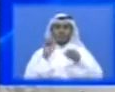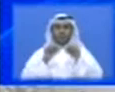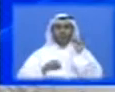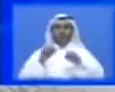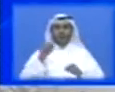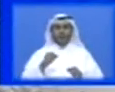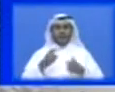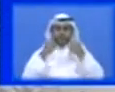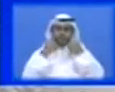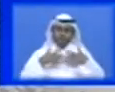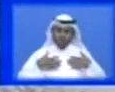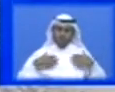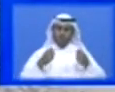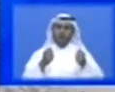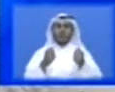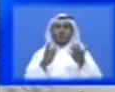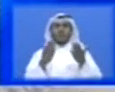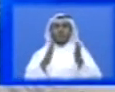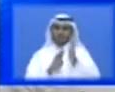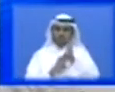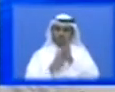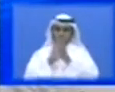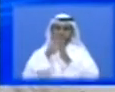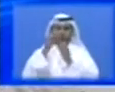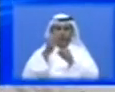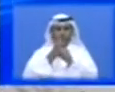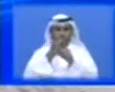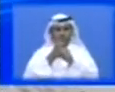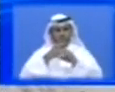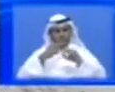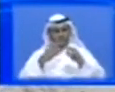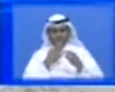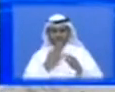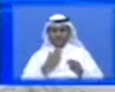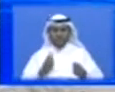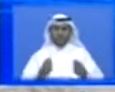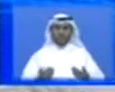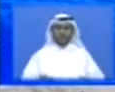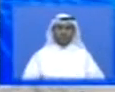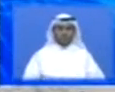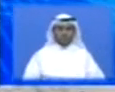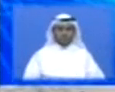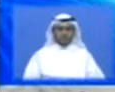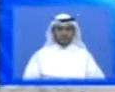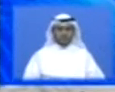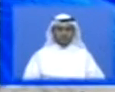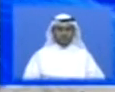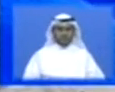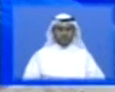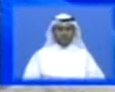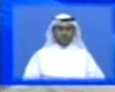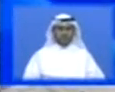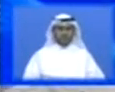الوطني لبلاده، متمنيا لفخامته موفر الصحة والعافية وللبلد الصديق دوام التقدم